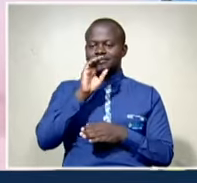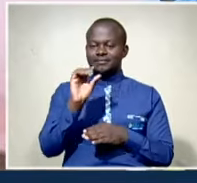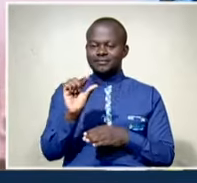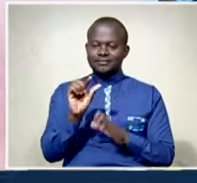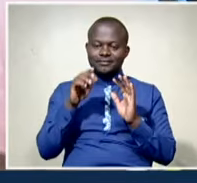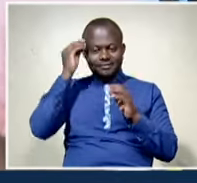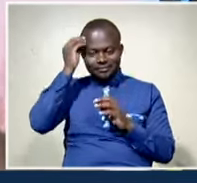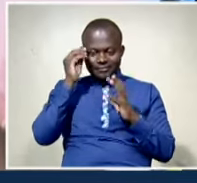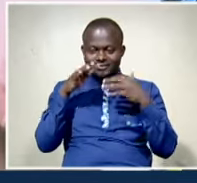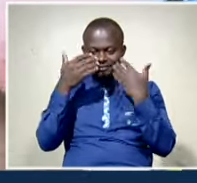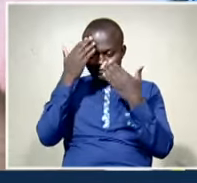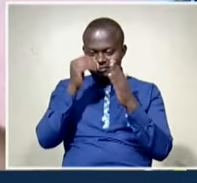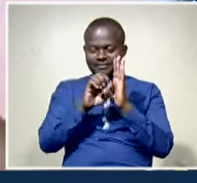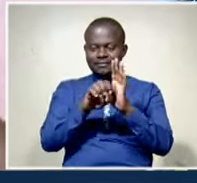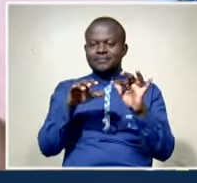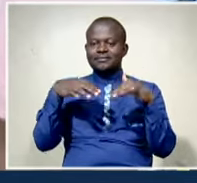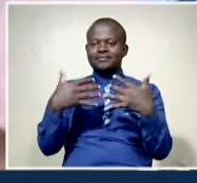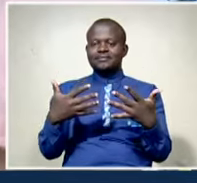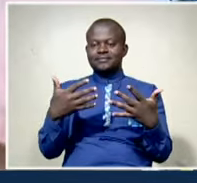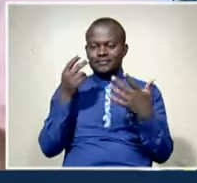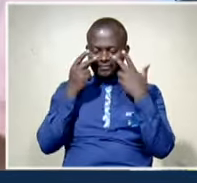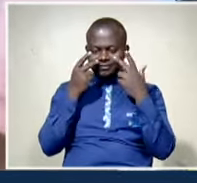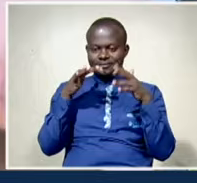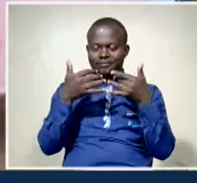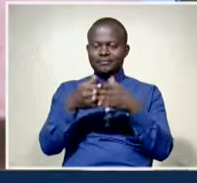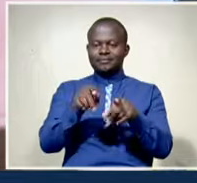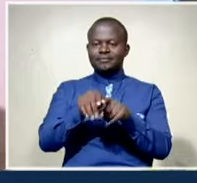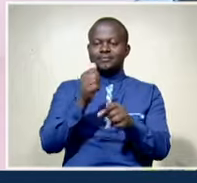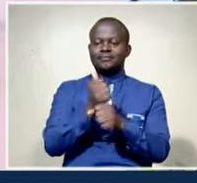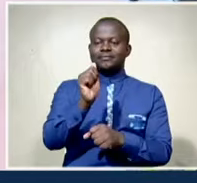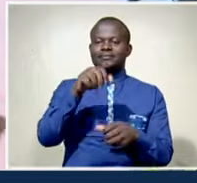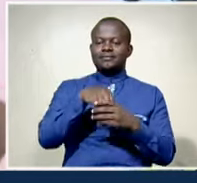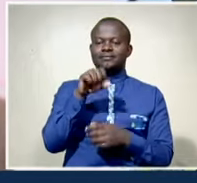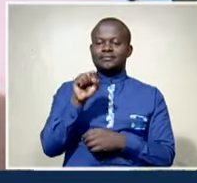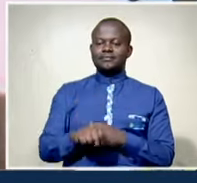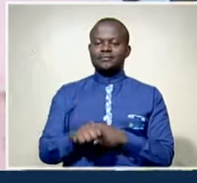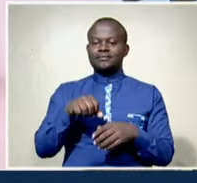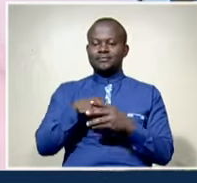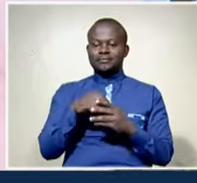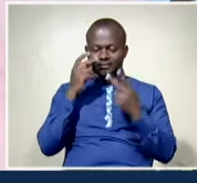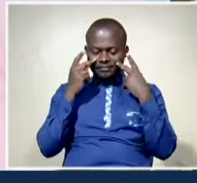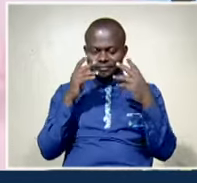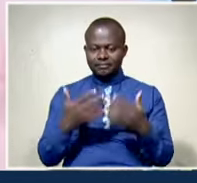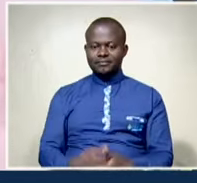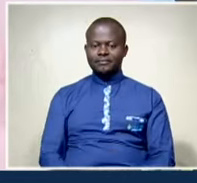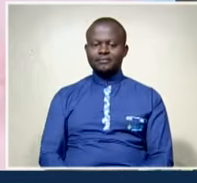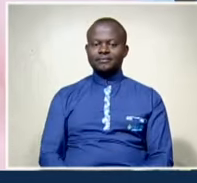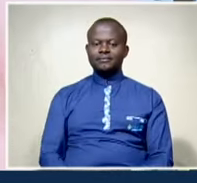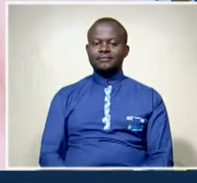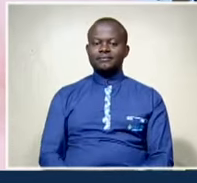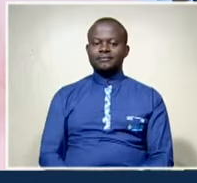yatunyweresi yatekerejwe hite muri expo ubundi se expo mubona mute nkaba babikorera muri intara y'amajyepfo muri kwifata ku ruhe rwego